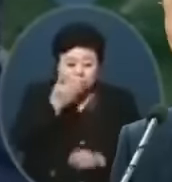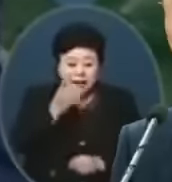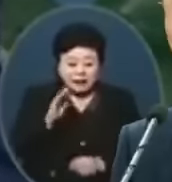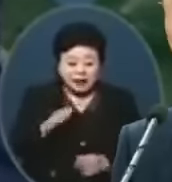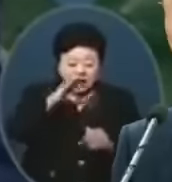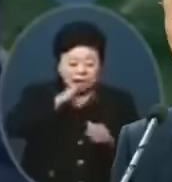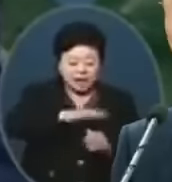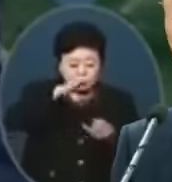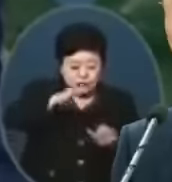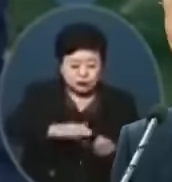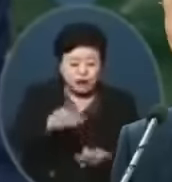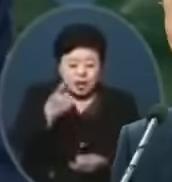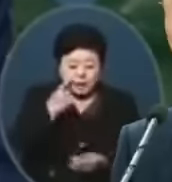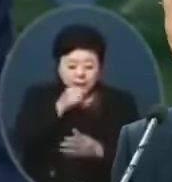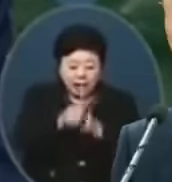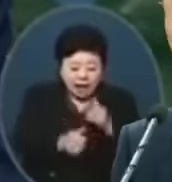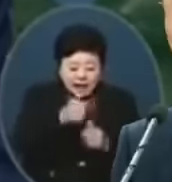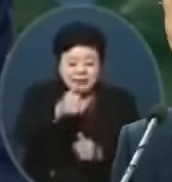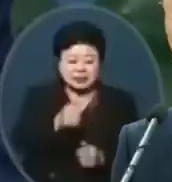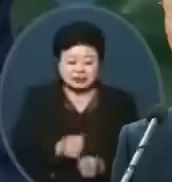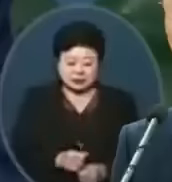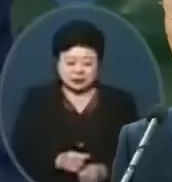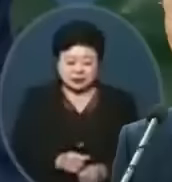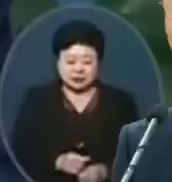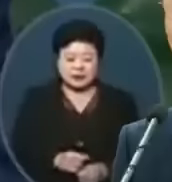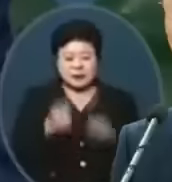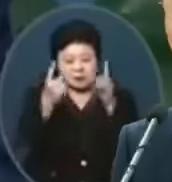안수하면 하나님을 만나게 되는 것입니다.